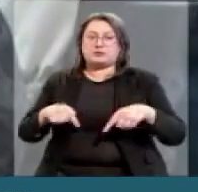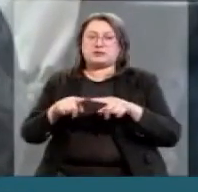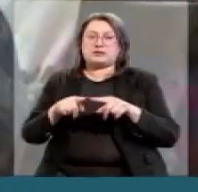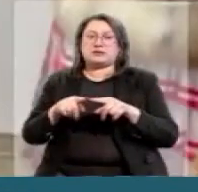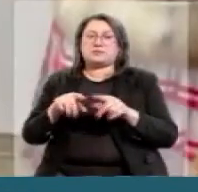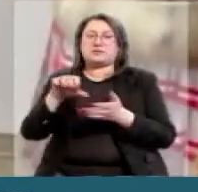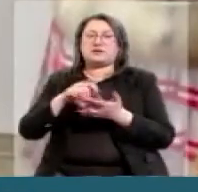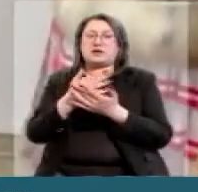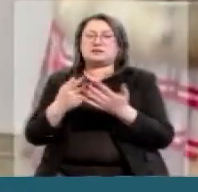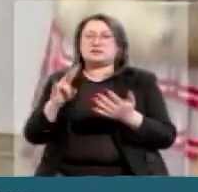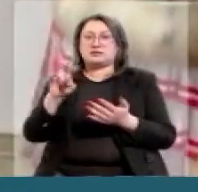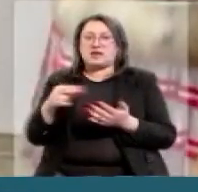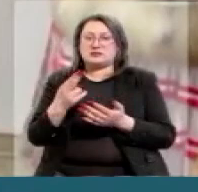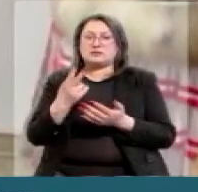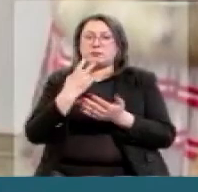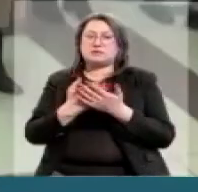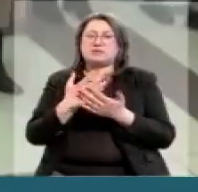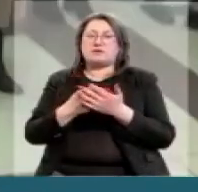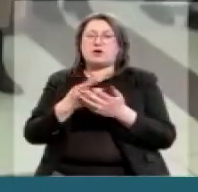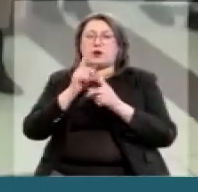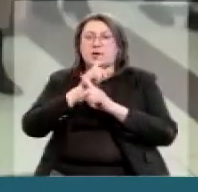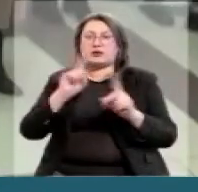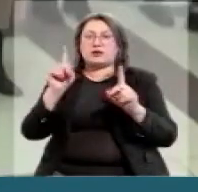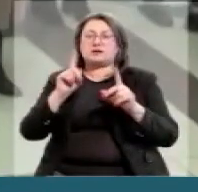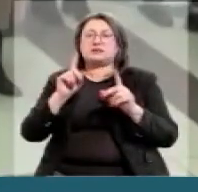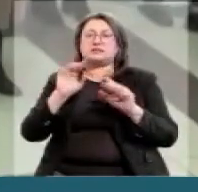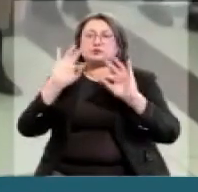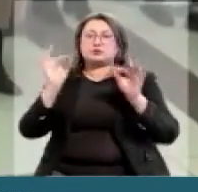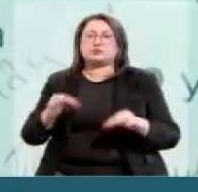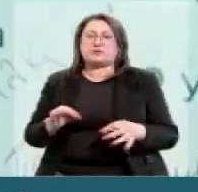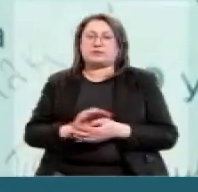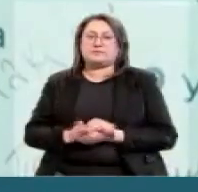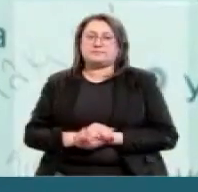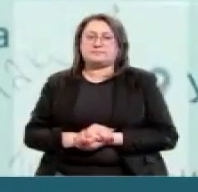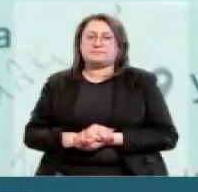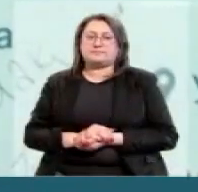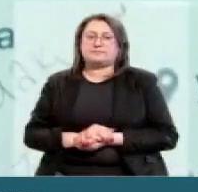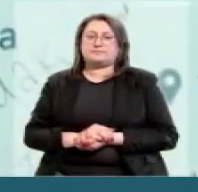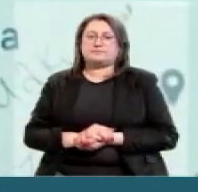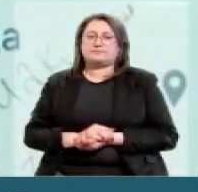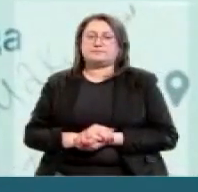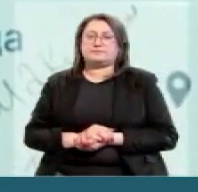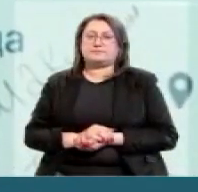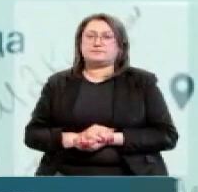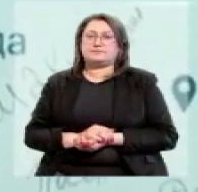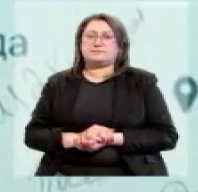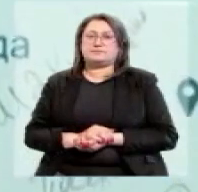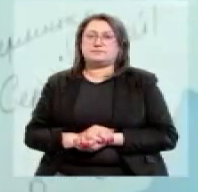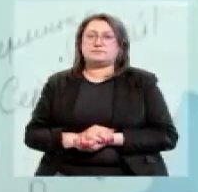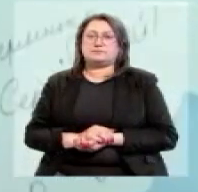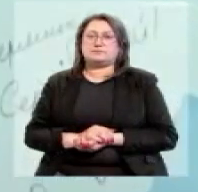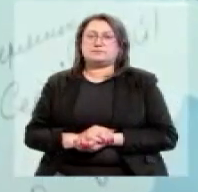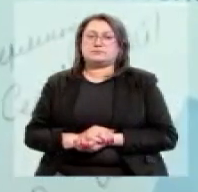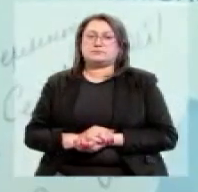партиясы ұйытқы болды. Кандидаттар қала тұрғындарымен кездесіп, сайлауалды үгіт-насихат жұмыстарын жүргізді. Біздің ел Қазақстан елі, біздің туған жеріміздің